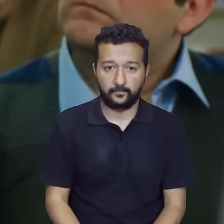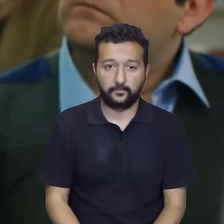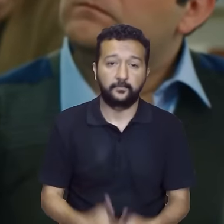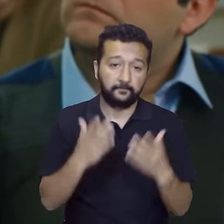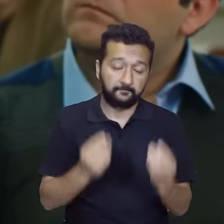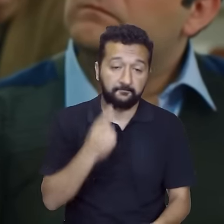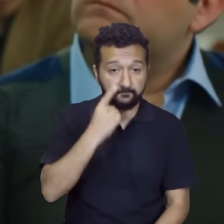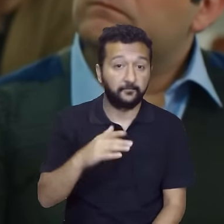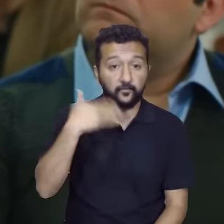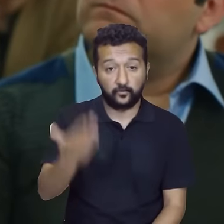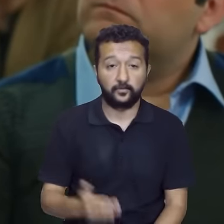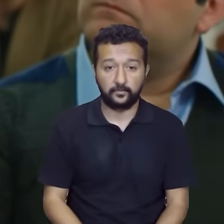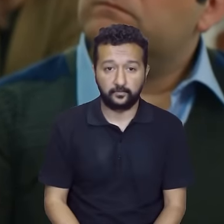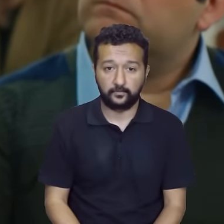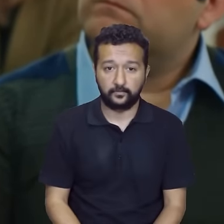gel gör ki